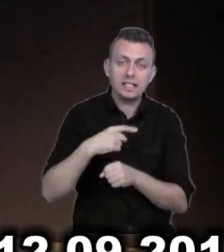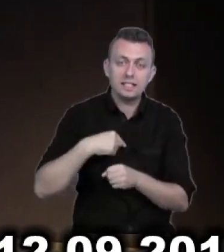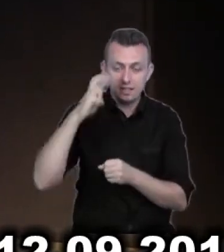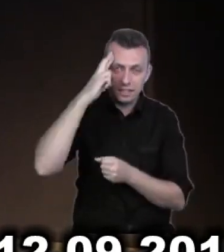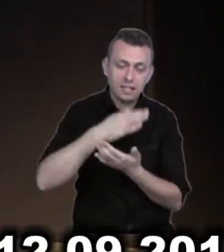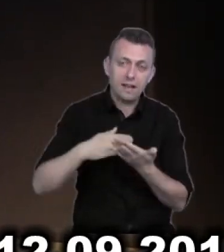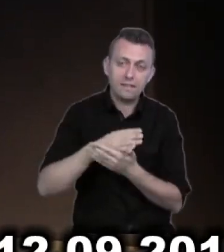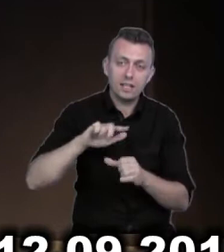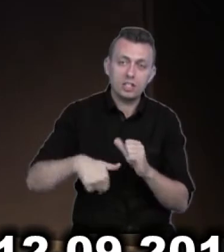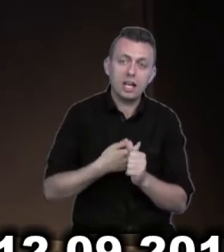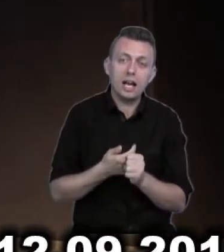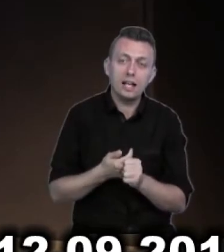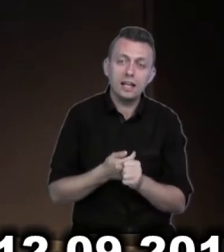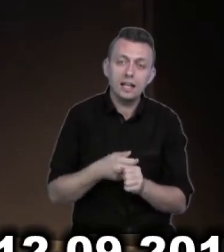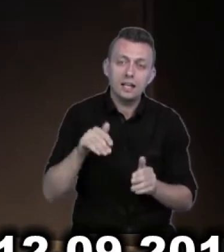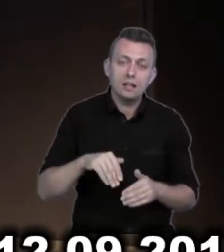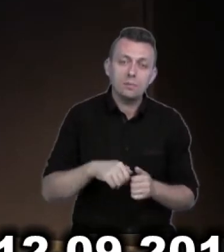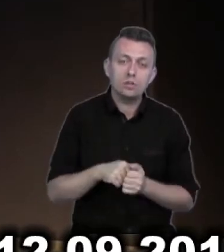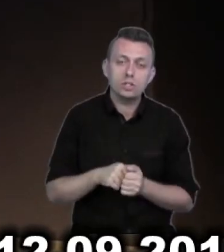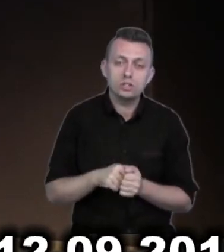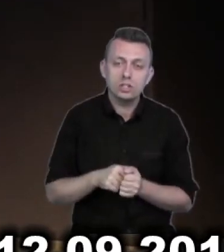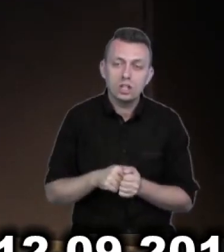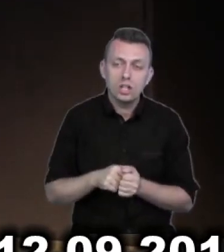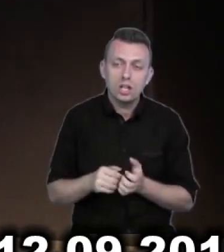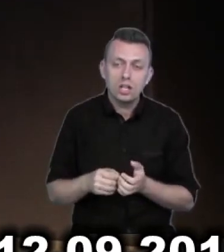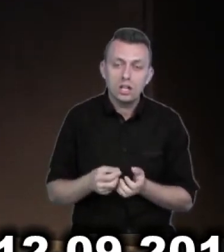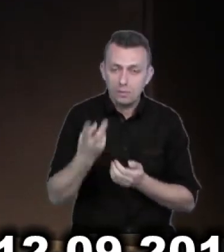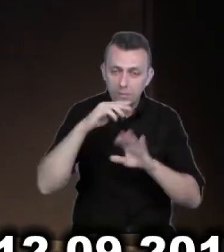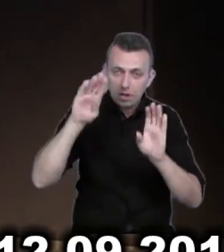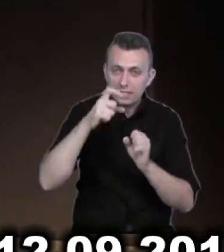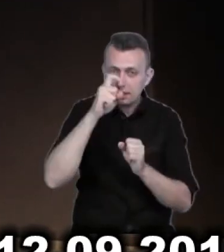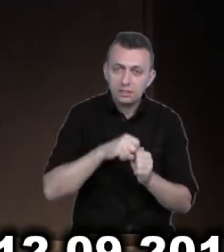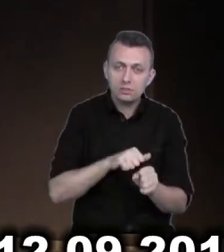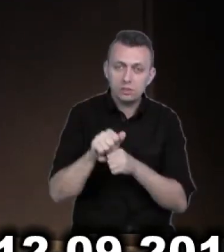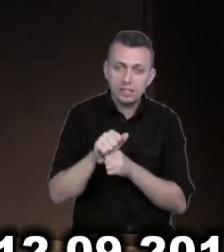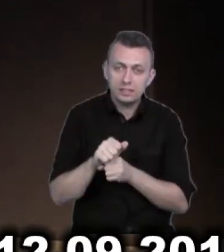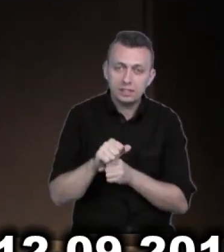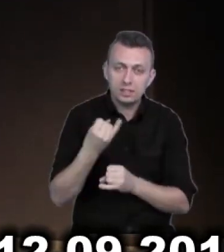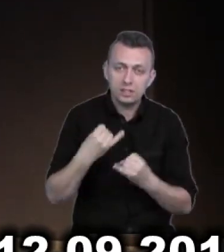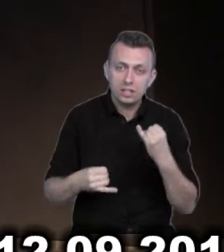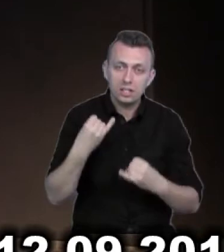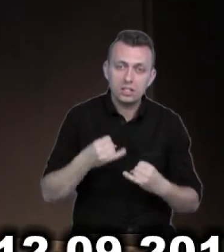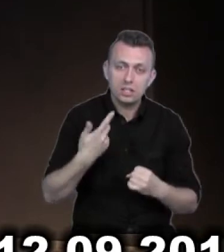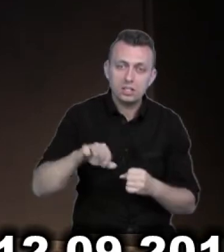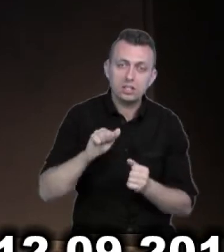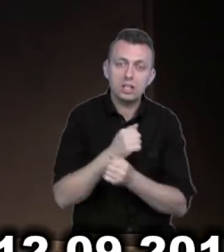mimo przysiąg jednak możesz mnie zawieść, o Romeo. Co? Jeśli mnie kochasz, wyrzecz to rzetelnie. O